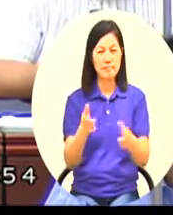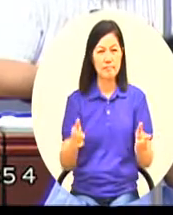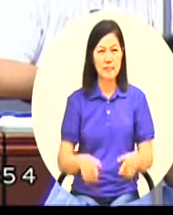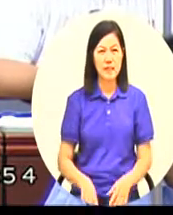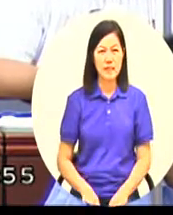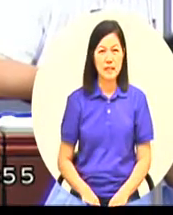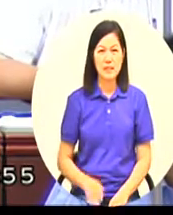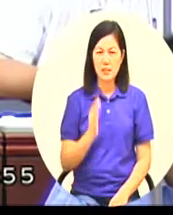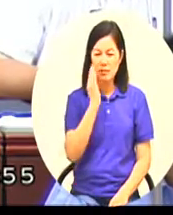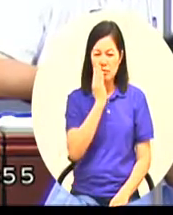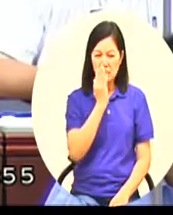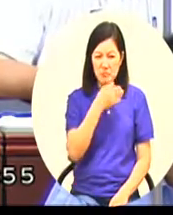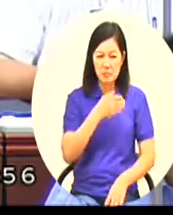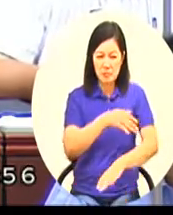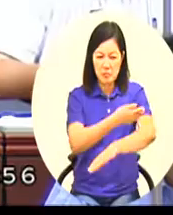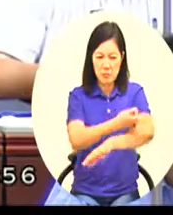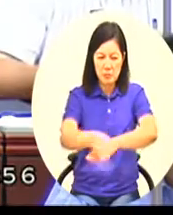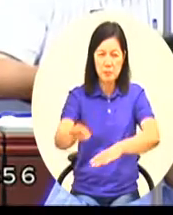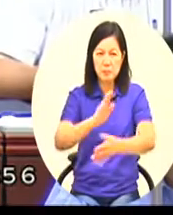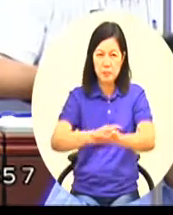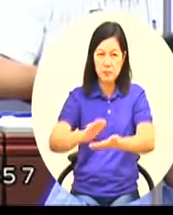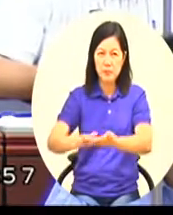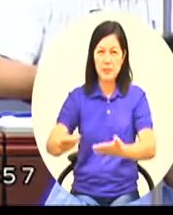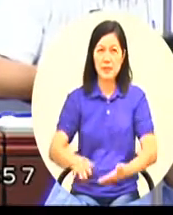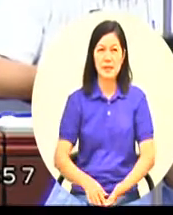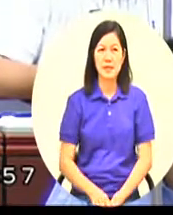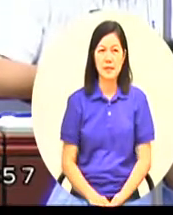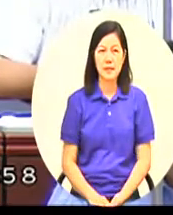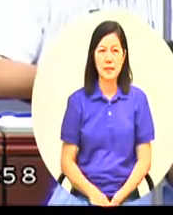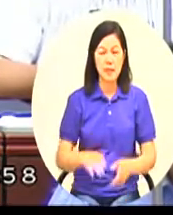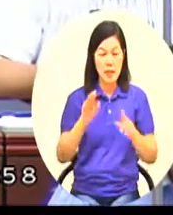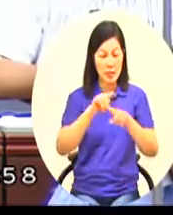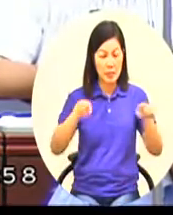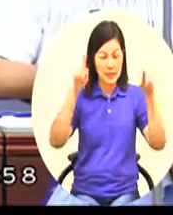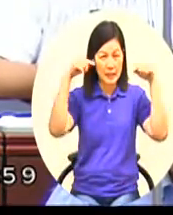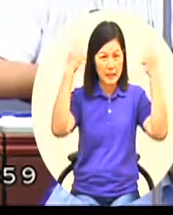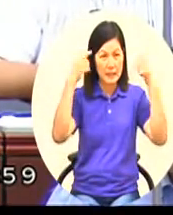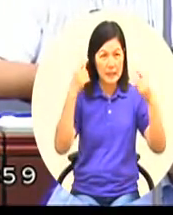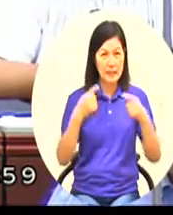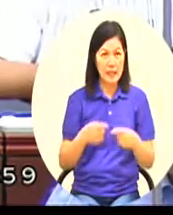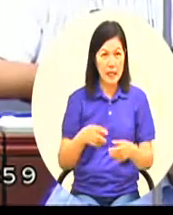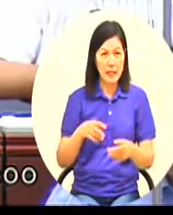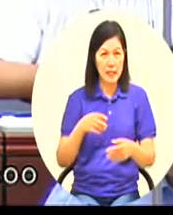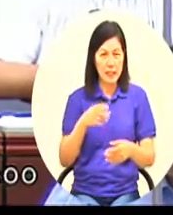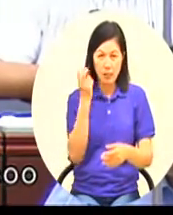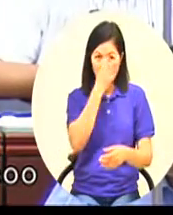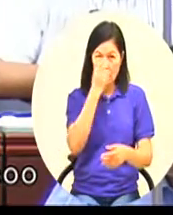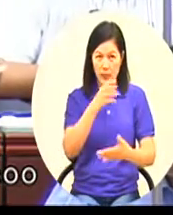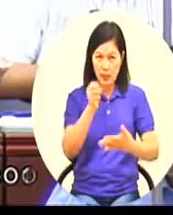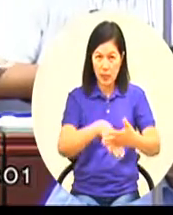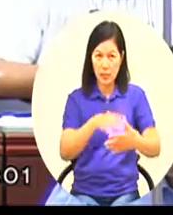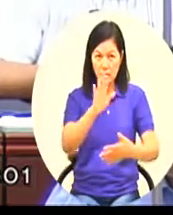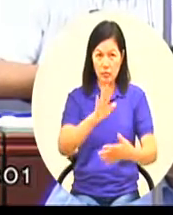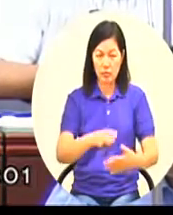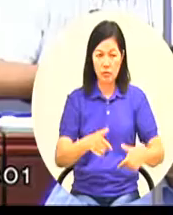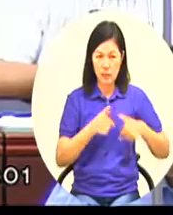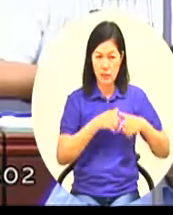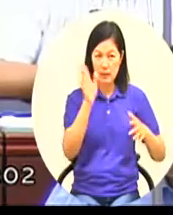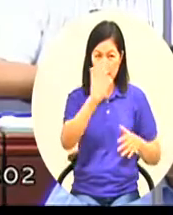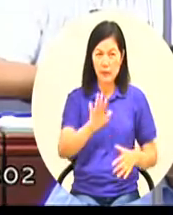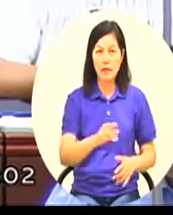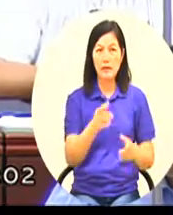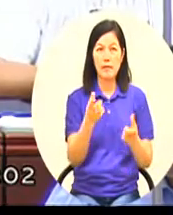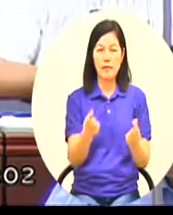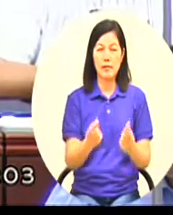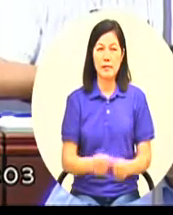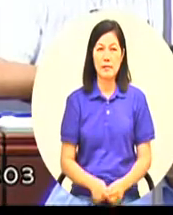排。偷排其实不是平常列管能列管到的，好，那个都是心态。他为了节省